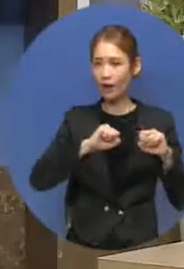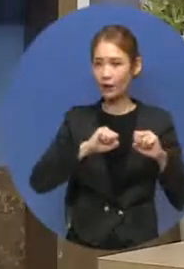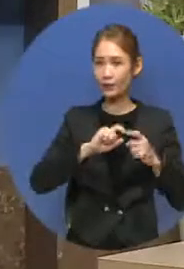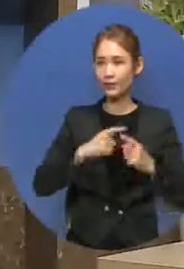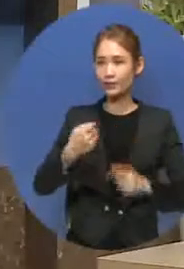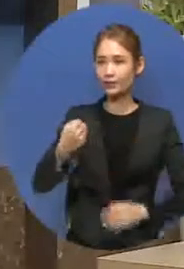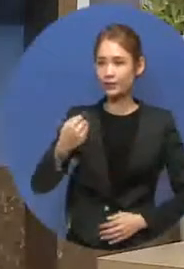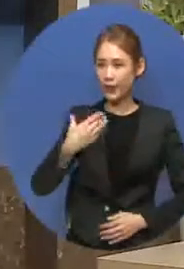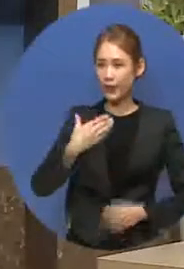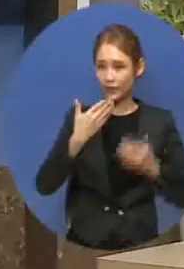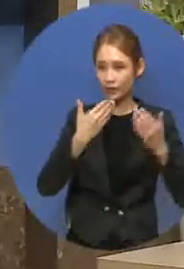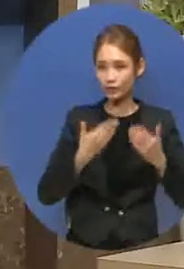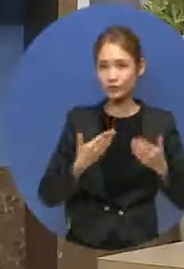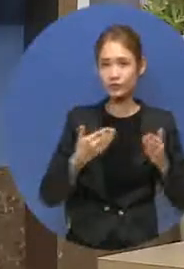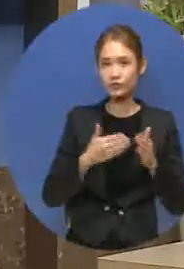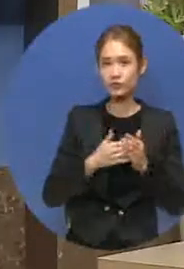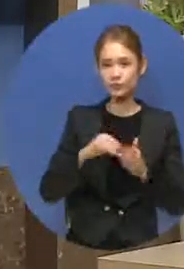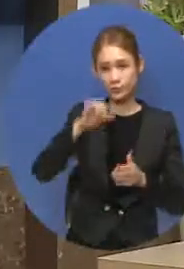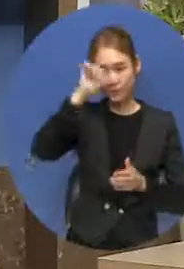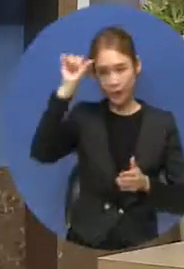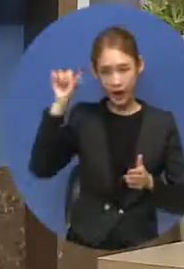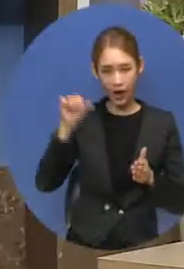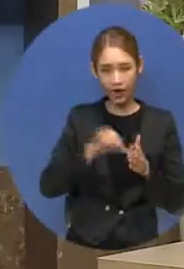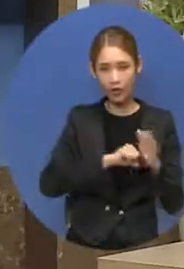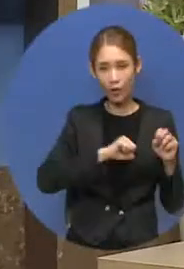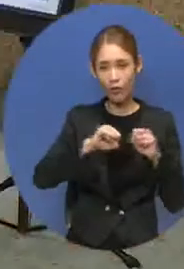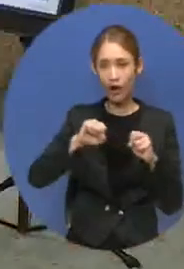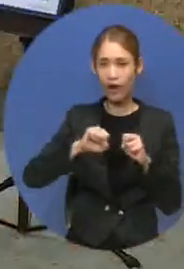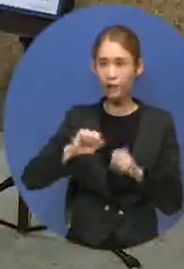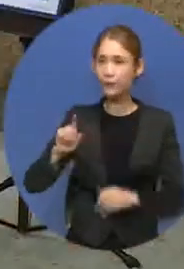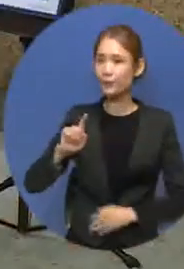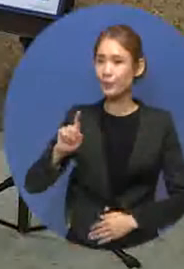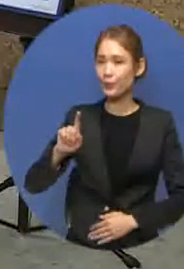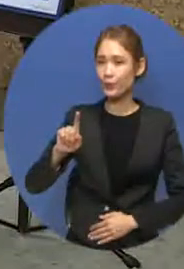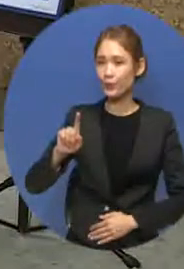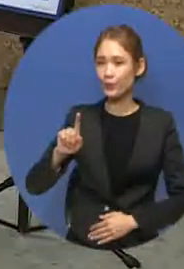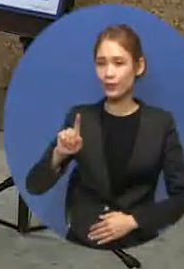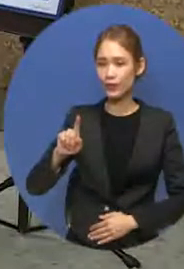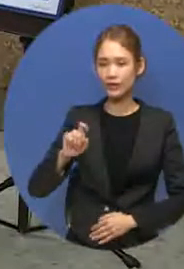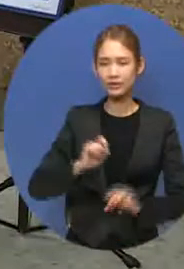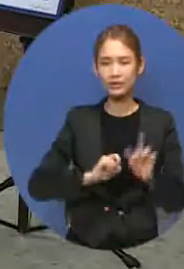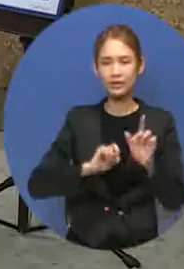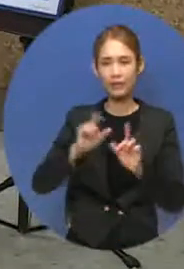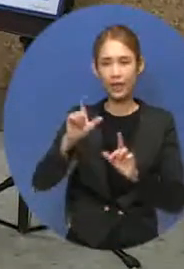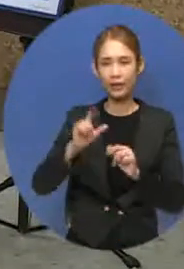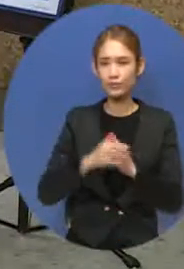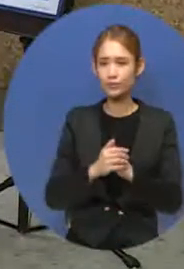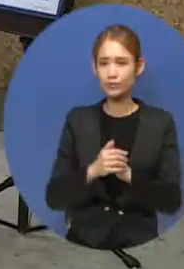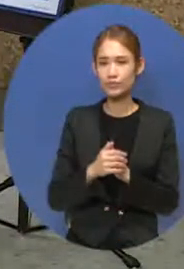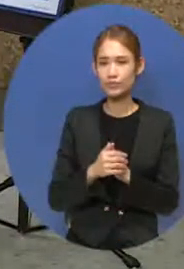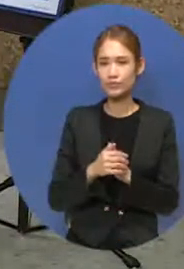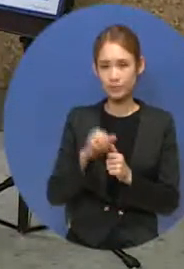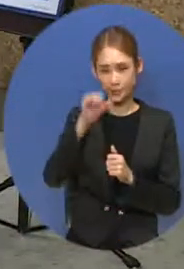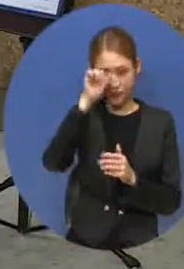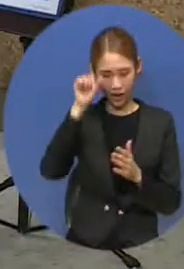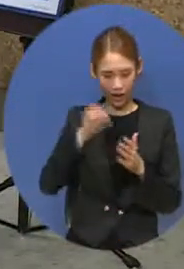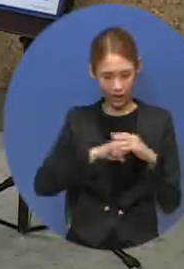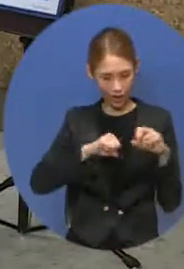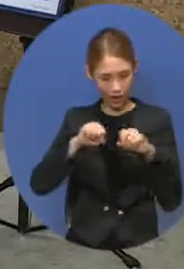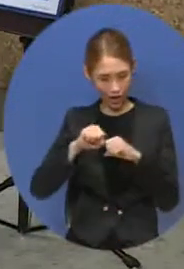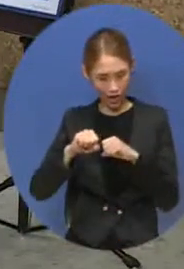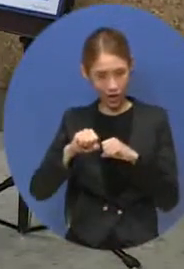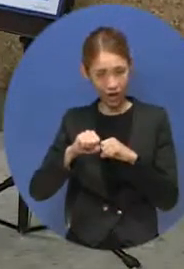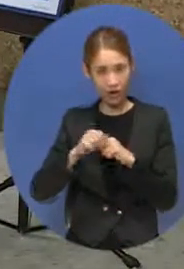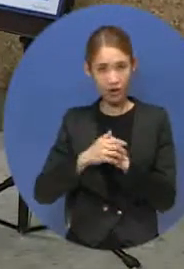해주셨는데 이 평생 활동은 어떤 활동인가요? 대부분의 이제 분들이 평생